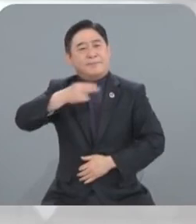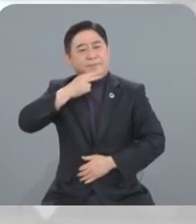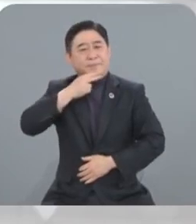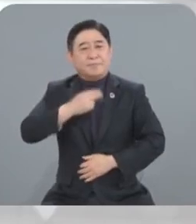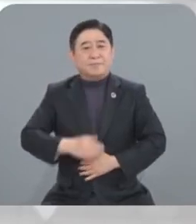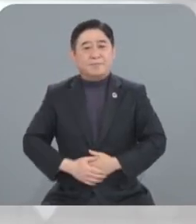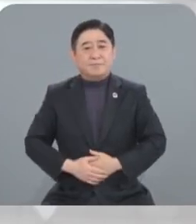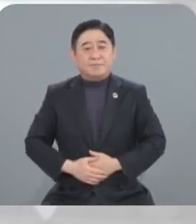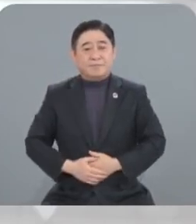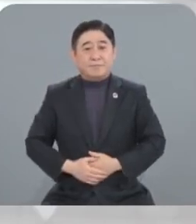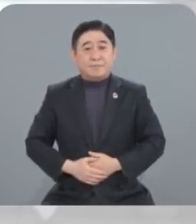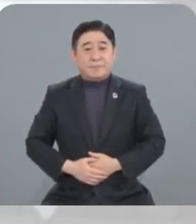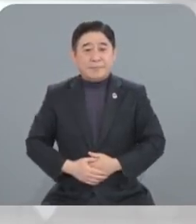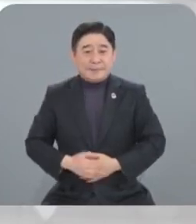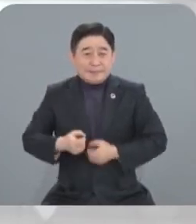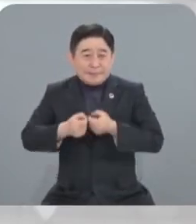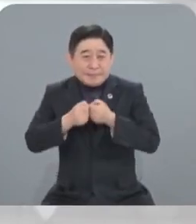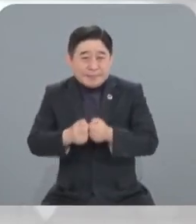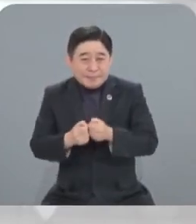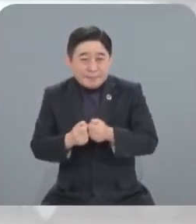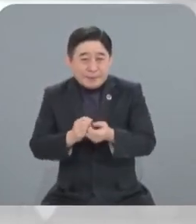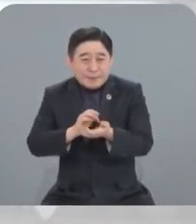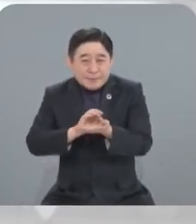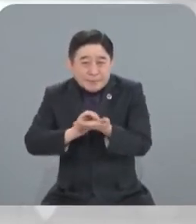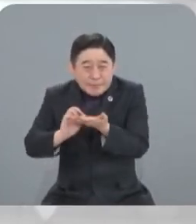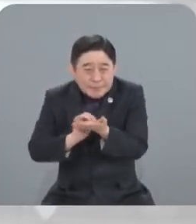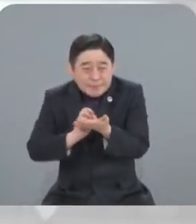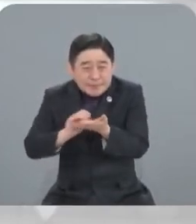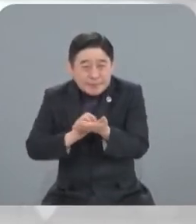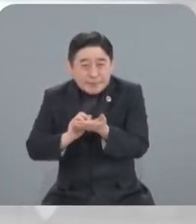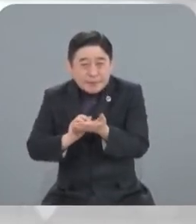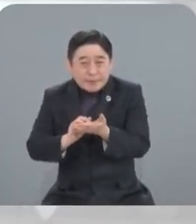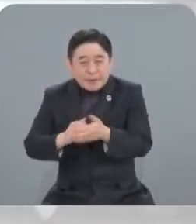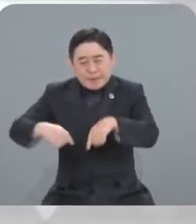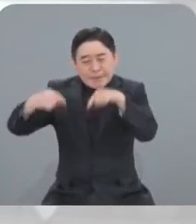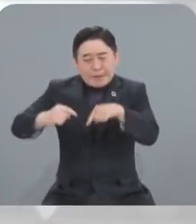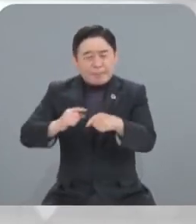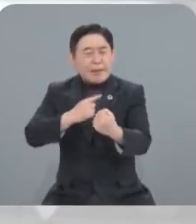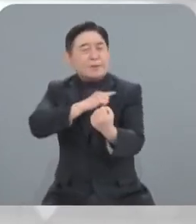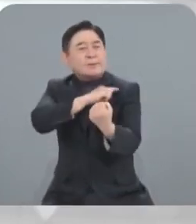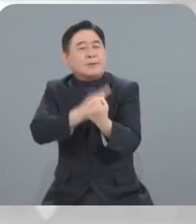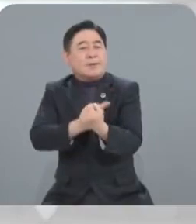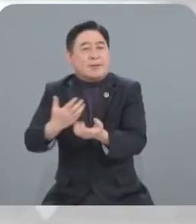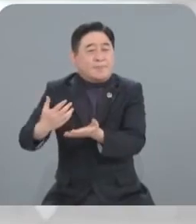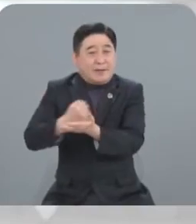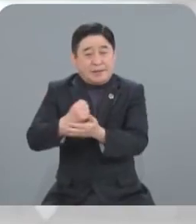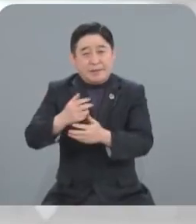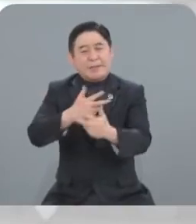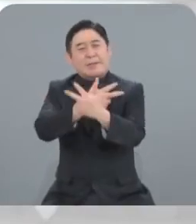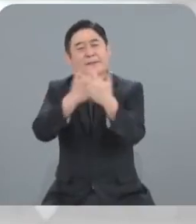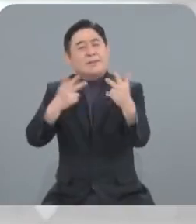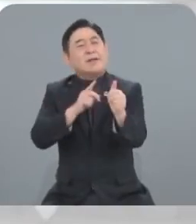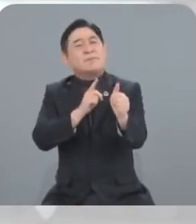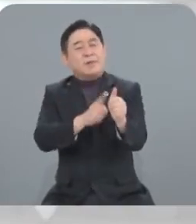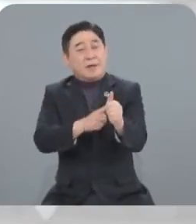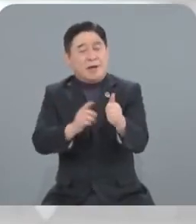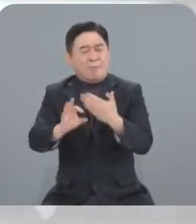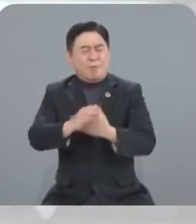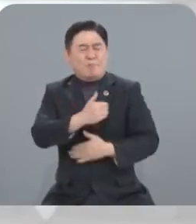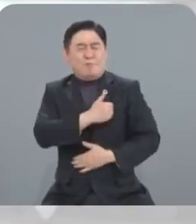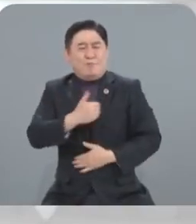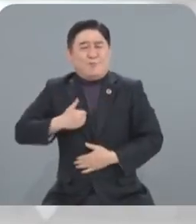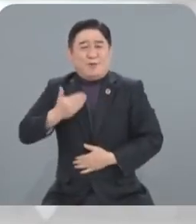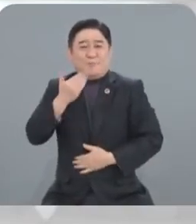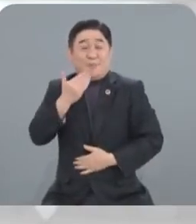없습니다 치밀한 계산과 유연성으로 협상의 능한 이재명 대통령이라면 전 충분히